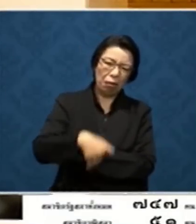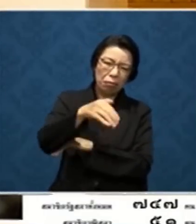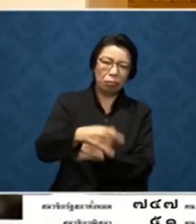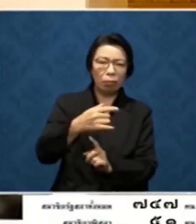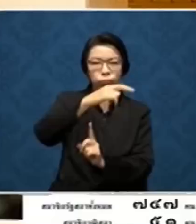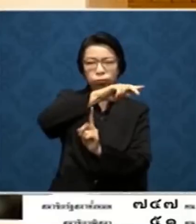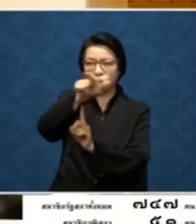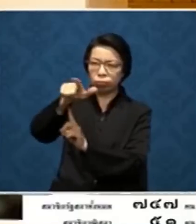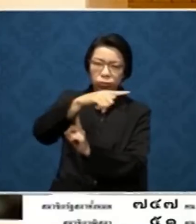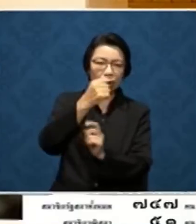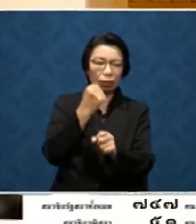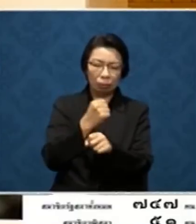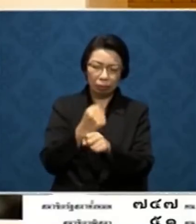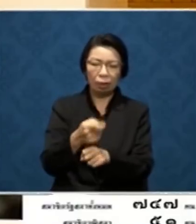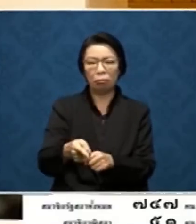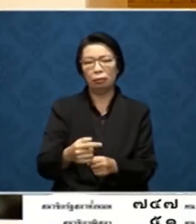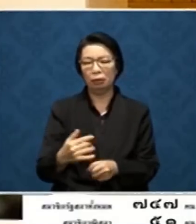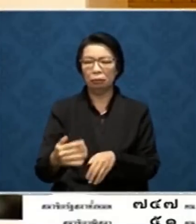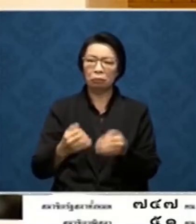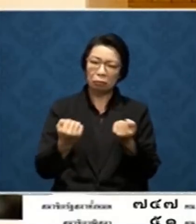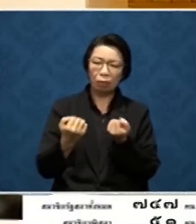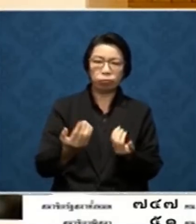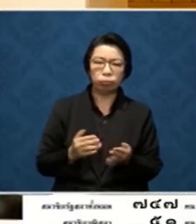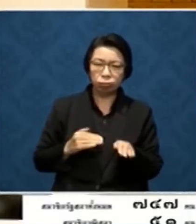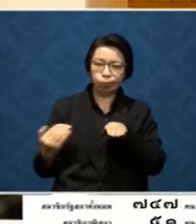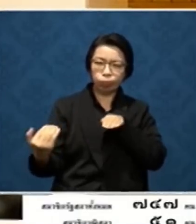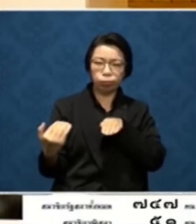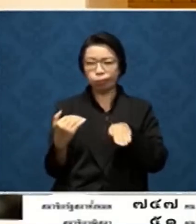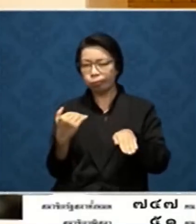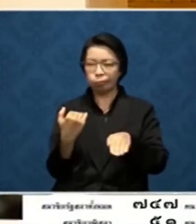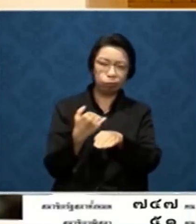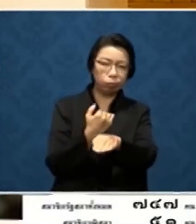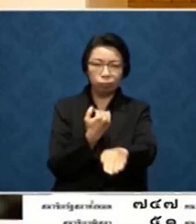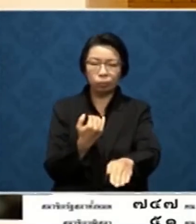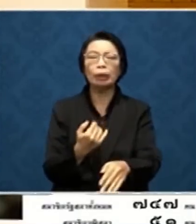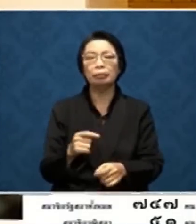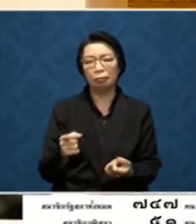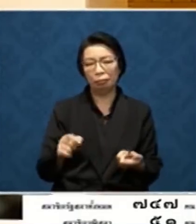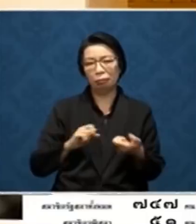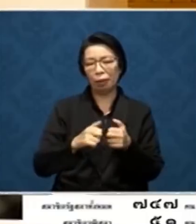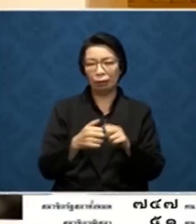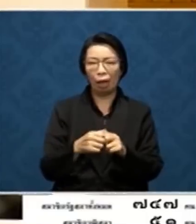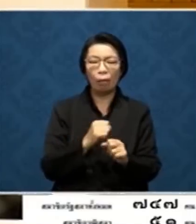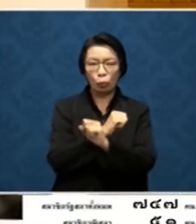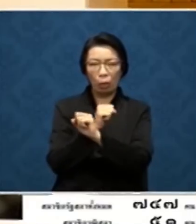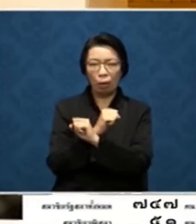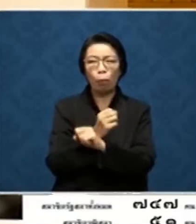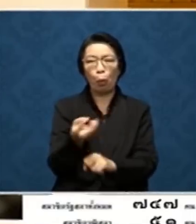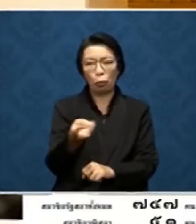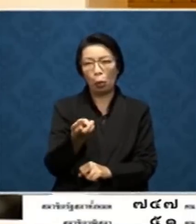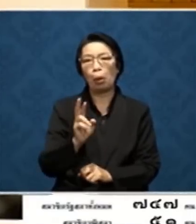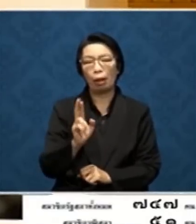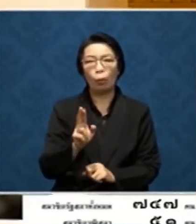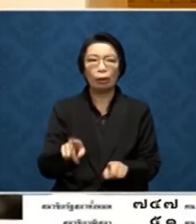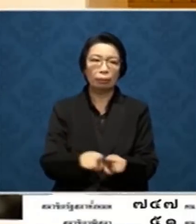นัดประชุม 9:30นก็คือเวลาประมาณ 10:21นค่ะประธานวันนอแจ้งว่ามีสมาชิกมาประชุมครบ